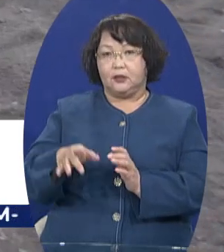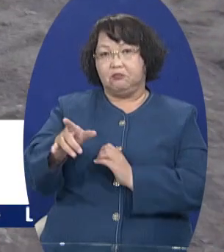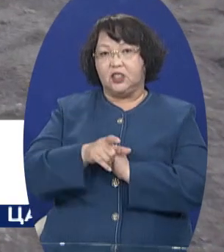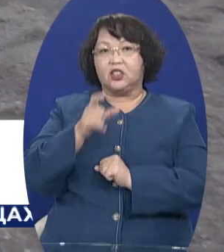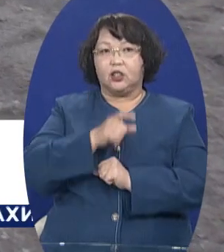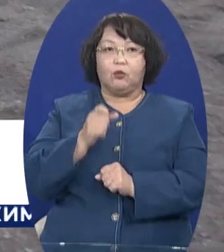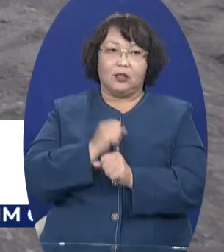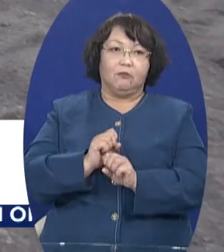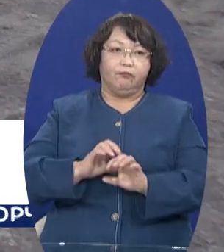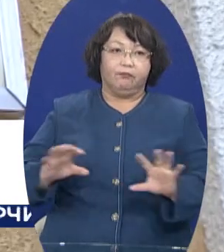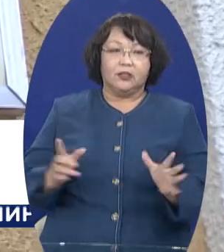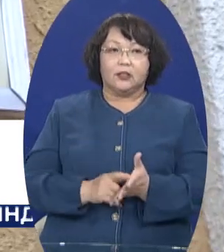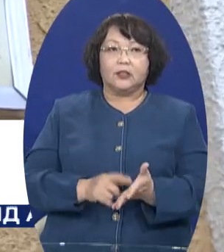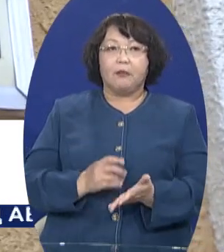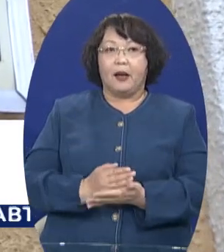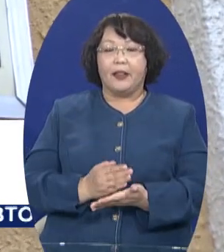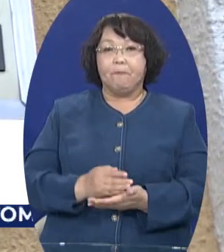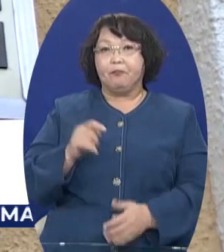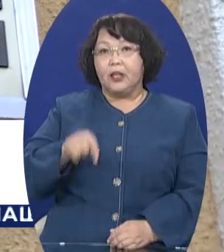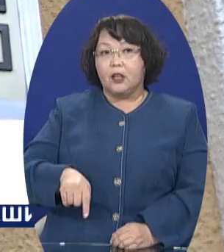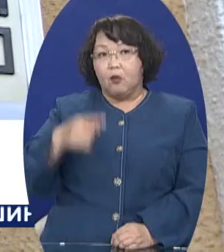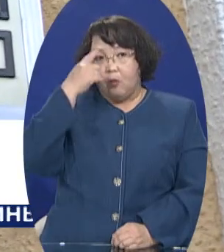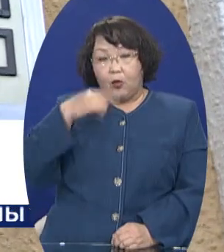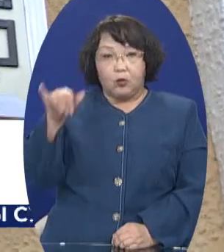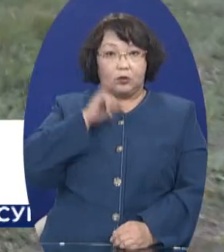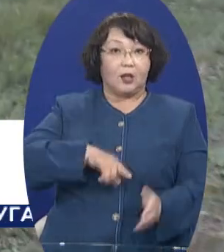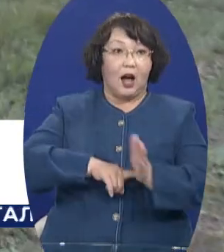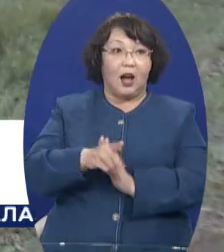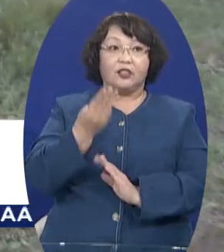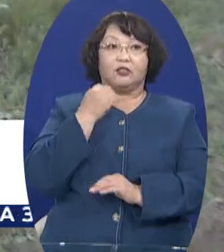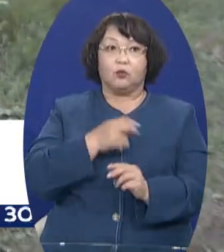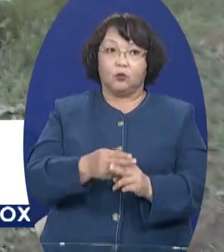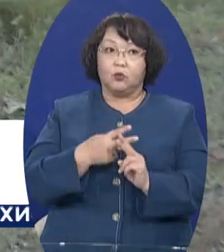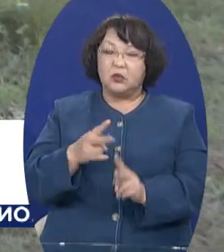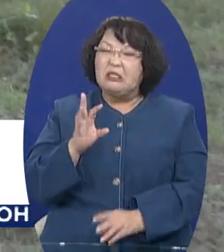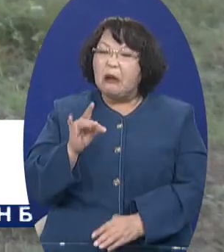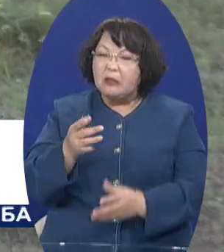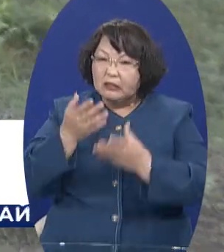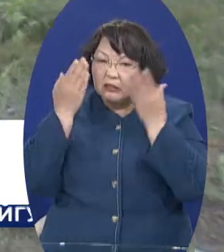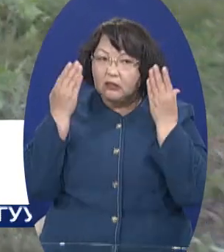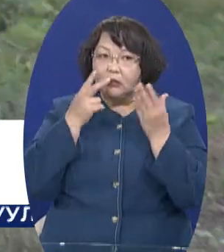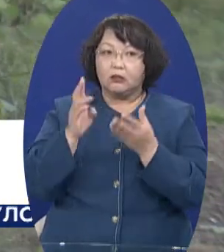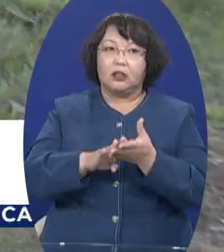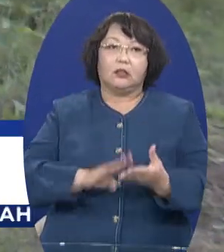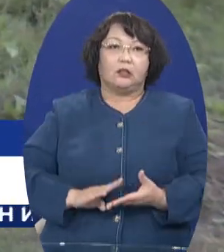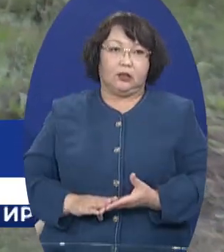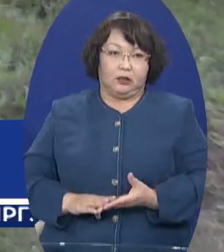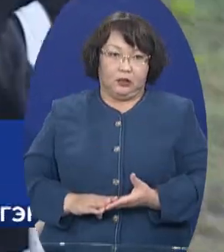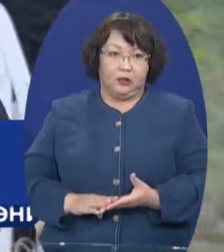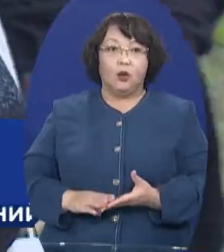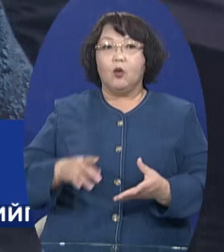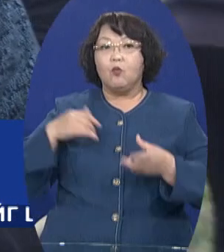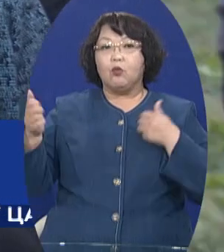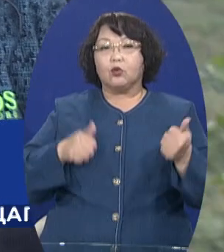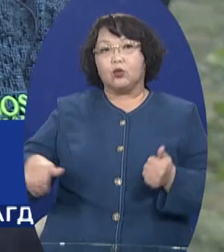Аз Номхон далайн парламентчид манай улсын анхан шатны тусламж үйлчилгээд танилцлаа. Монгол улсын эрүүл мэндийн анхан шатны тусламж үйлчилгээ бусад